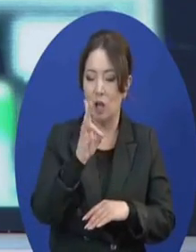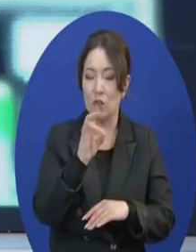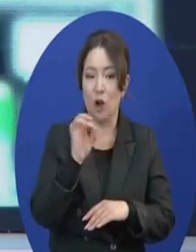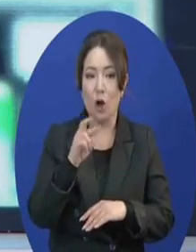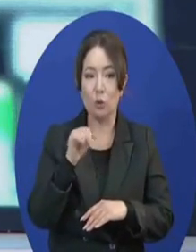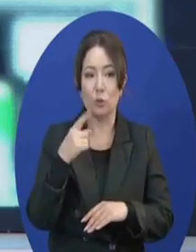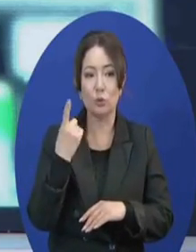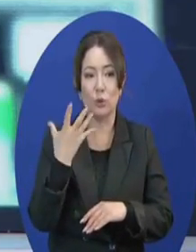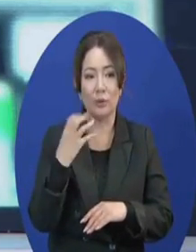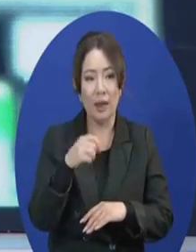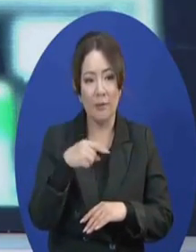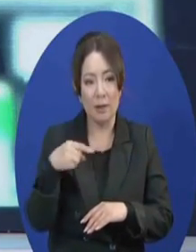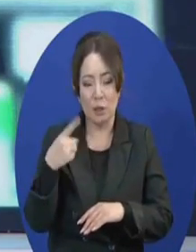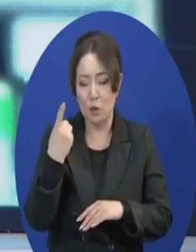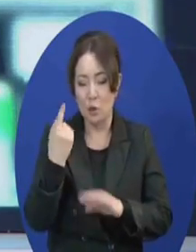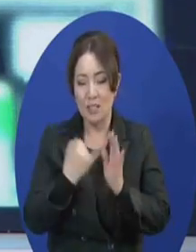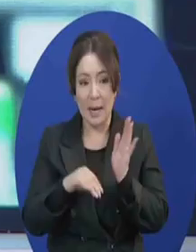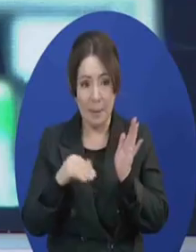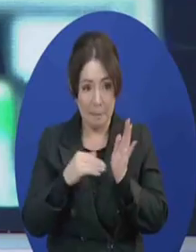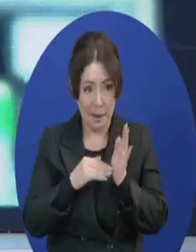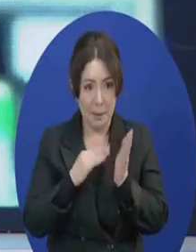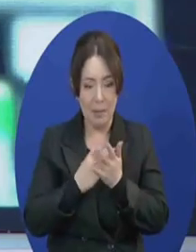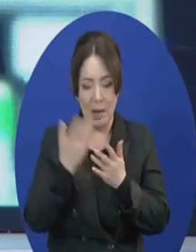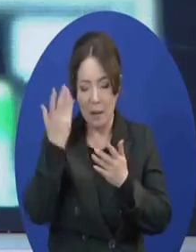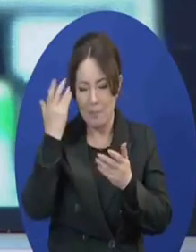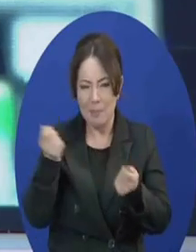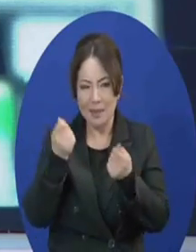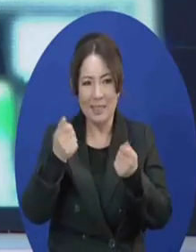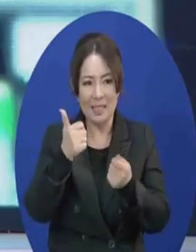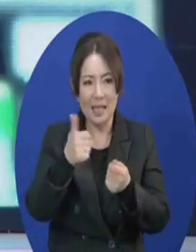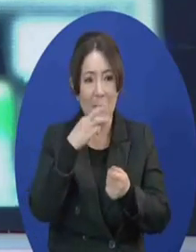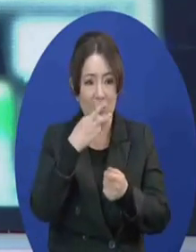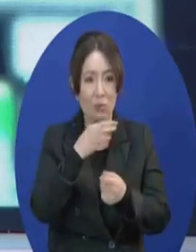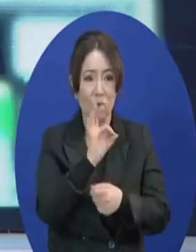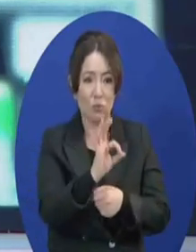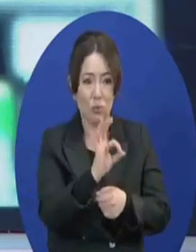150-160 мянган төгрөгийн үнэтэй байна. Энэ нь малчны хувьд сайн мэдээ боловч үндэсний үйлдвэрлэгчдэд хүнд зохилт